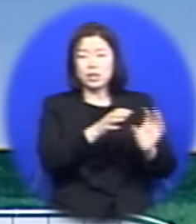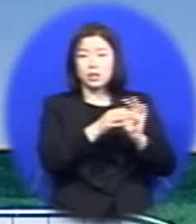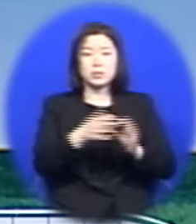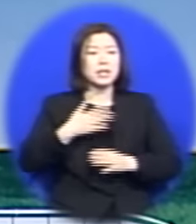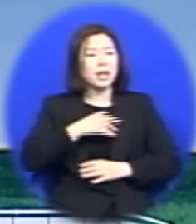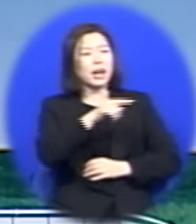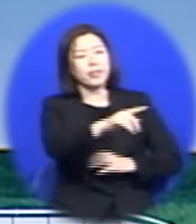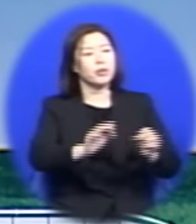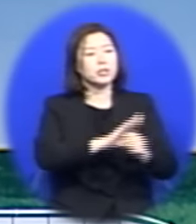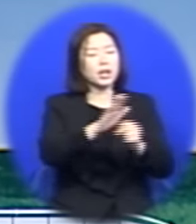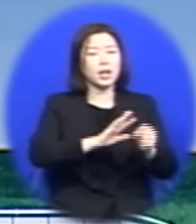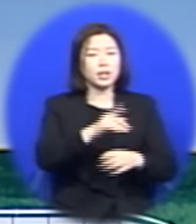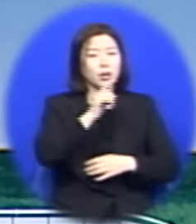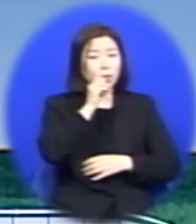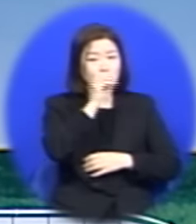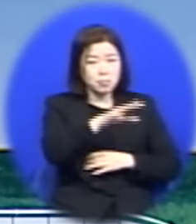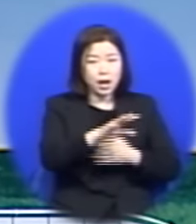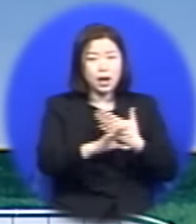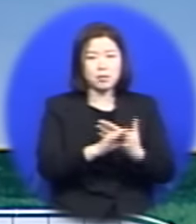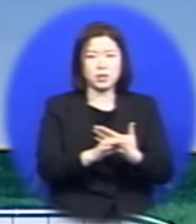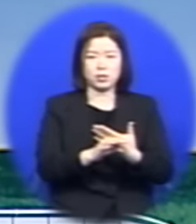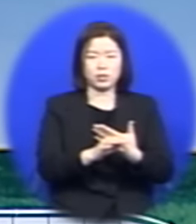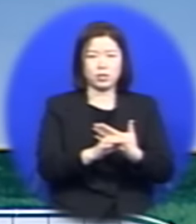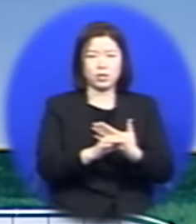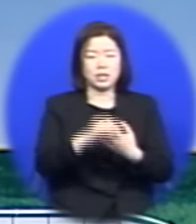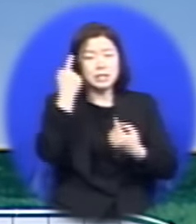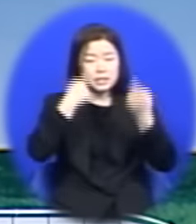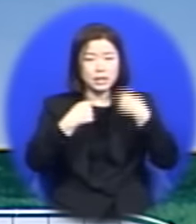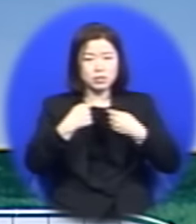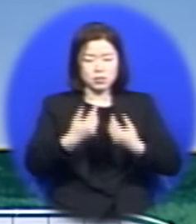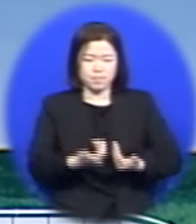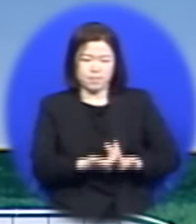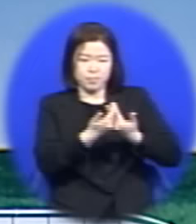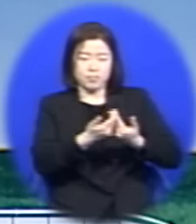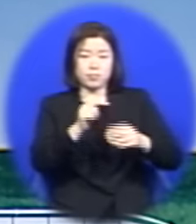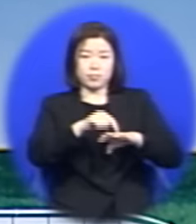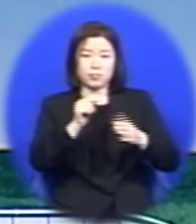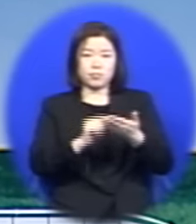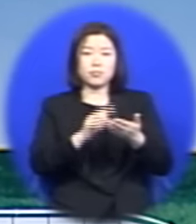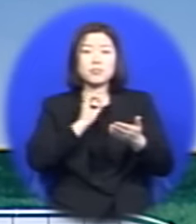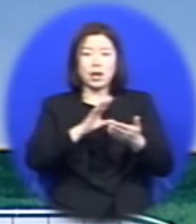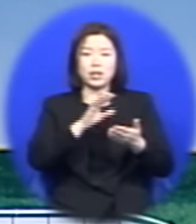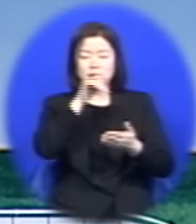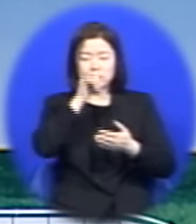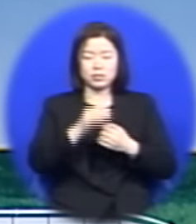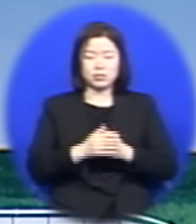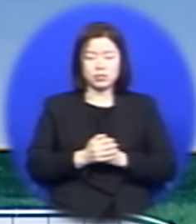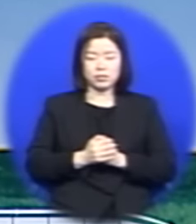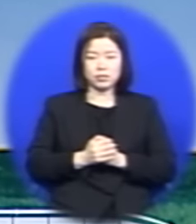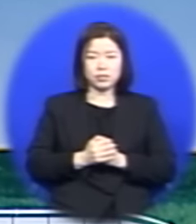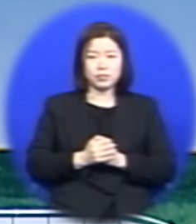너를 사랑한 거라고 이야기하니 그냥 반발심만 생기는 거죠.